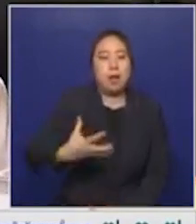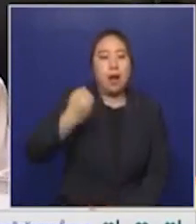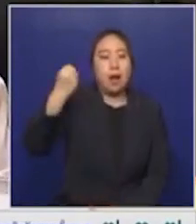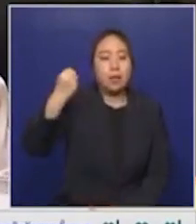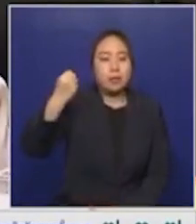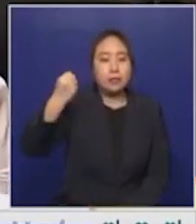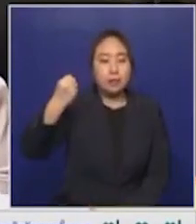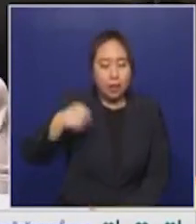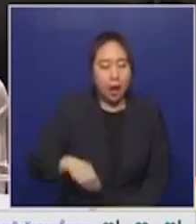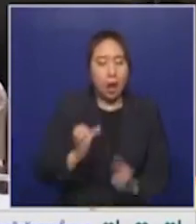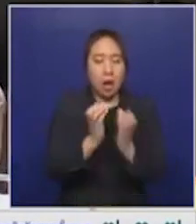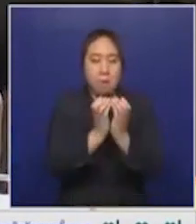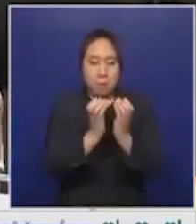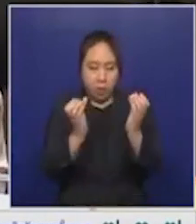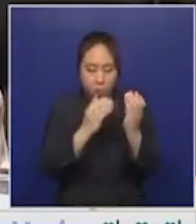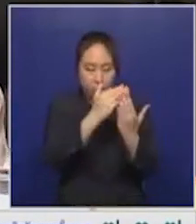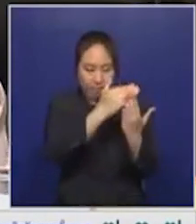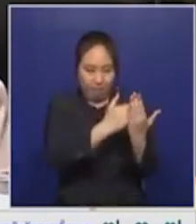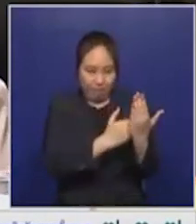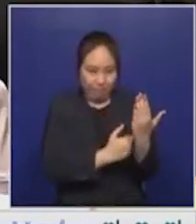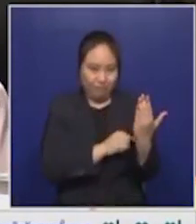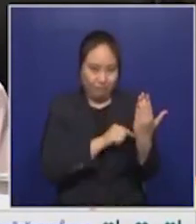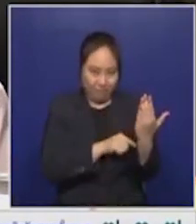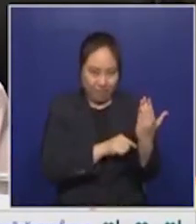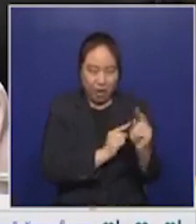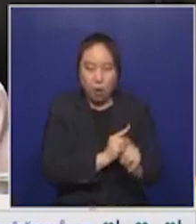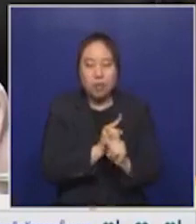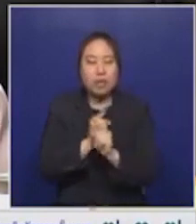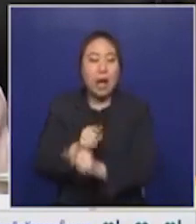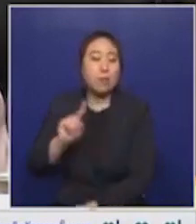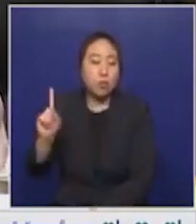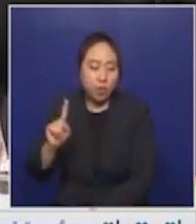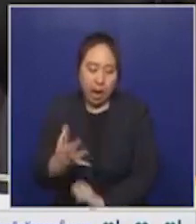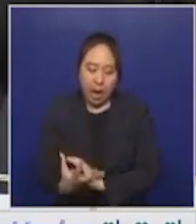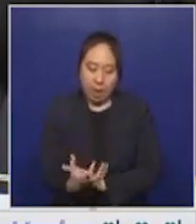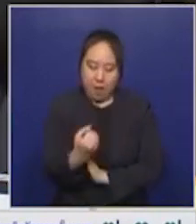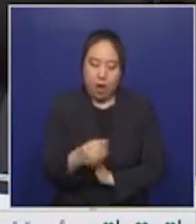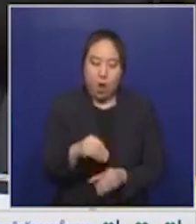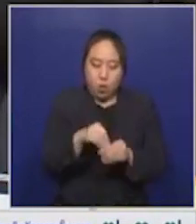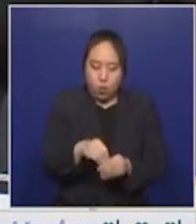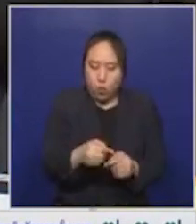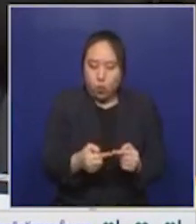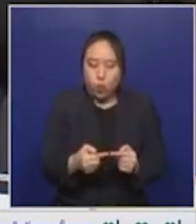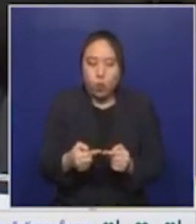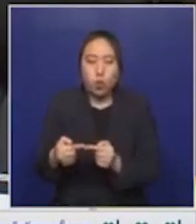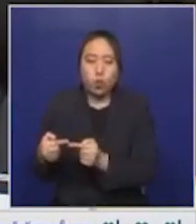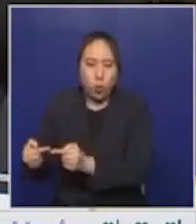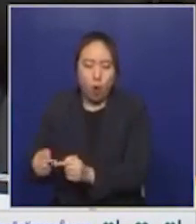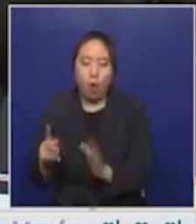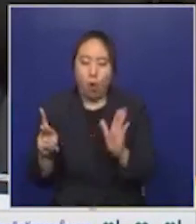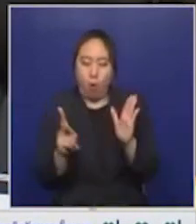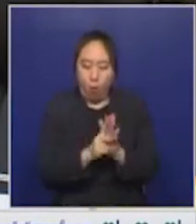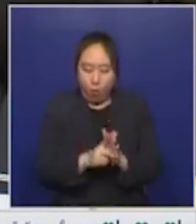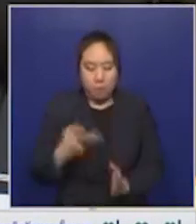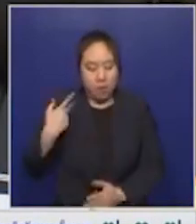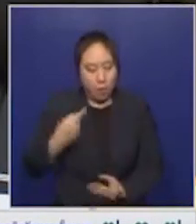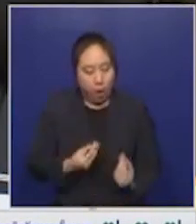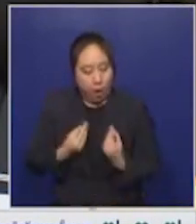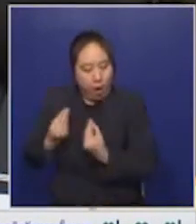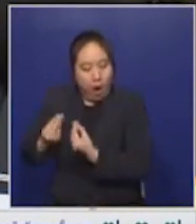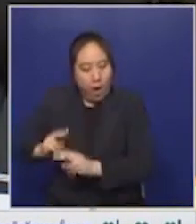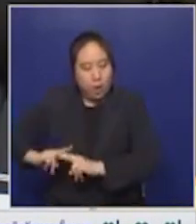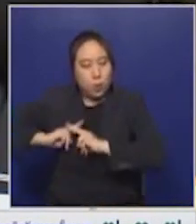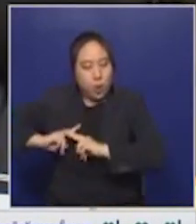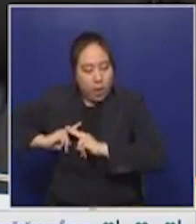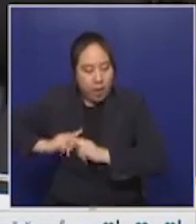แล้วกำลังจะไปในทางของการสืบทอดอำนาจการกติกาที่เอื้อต่อฝ่ายตนเองมากกว่าฝ่ายอื่น